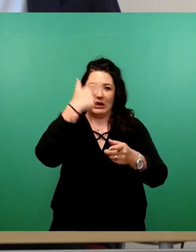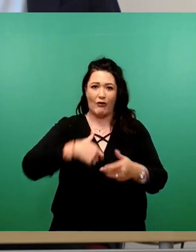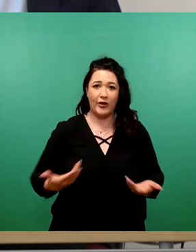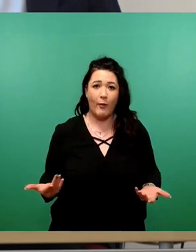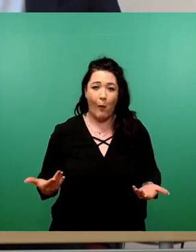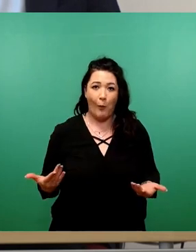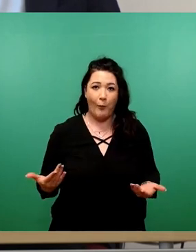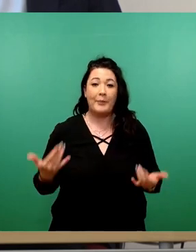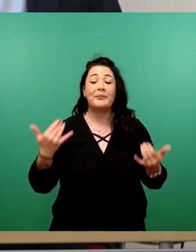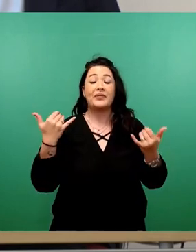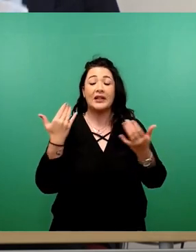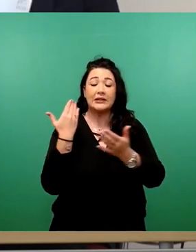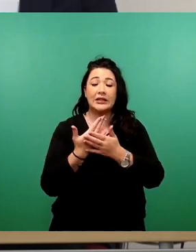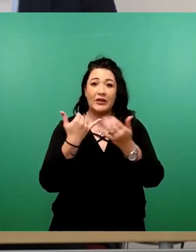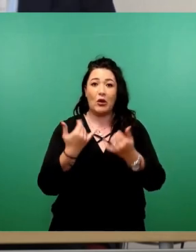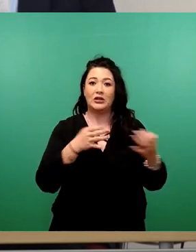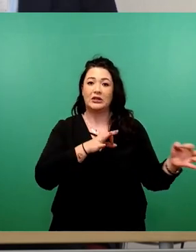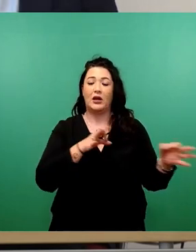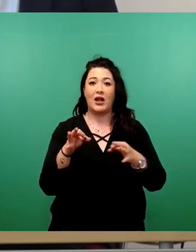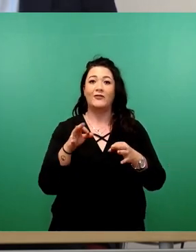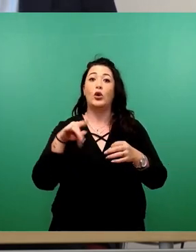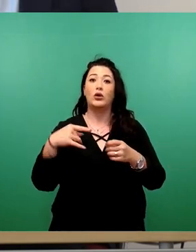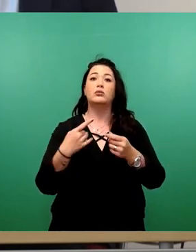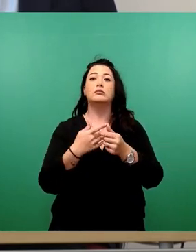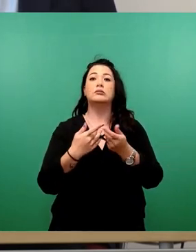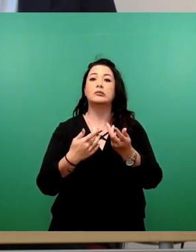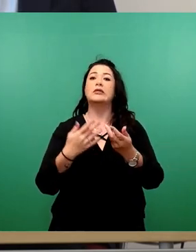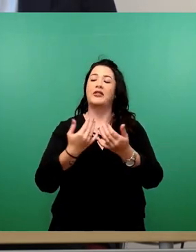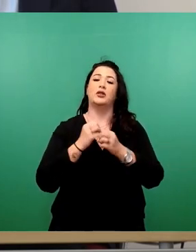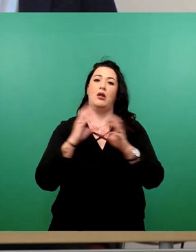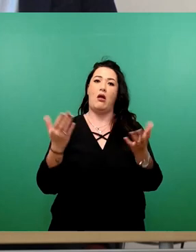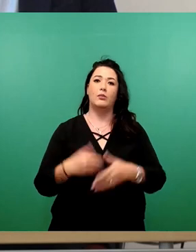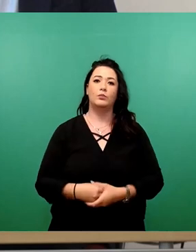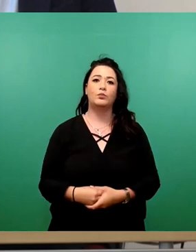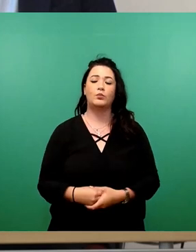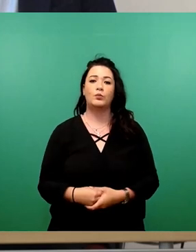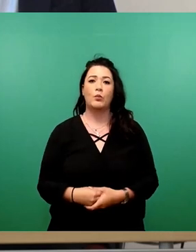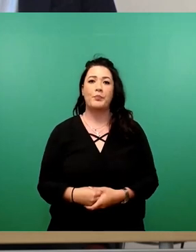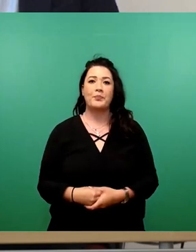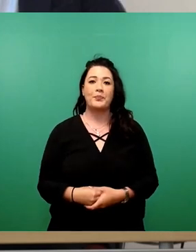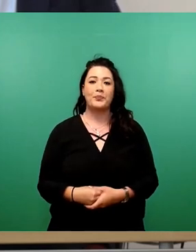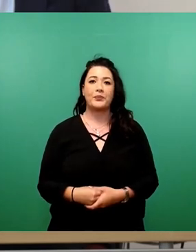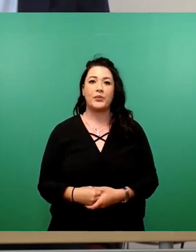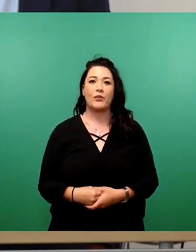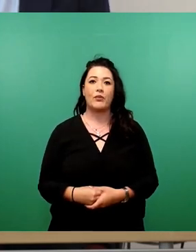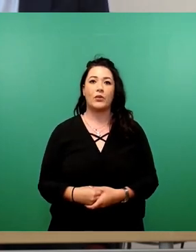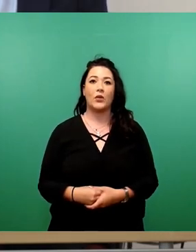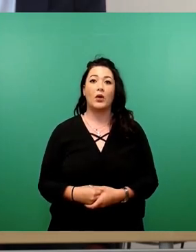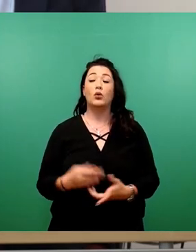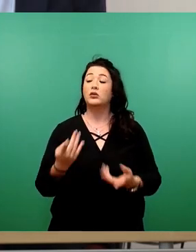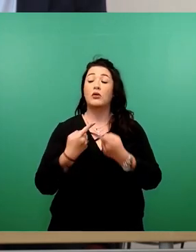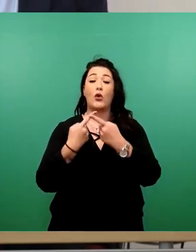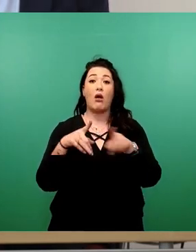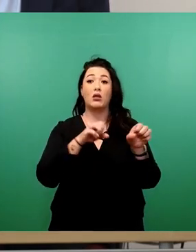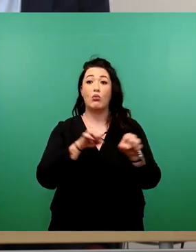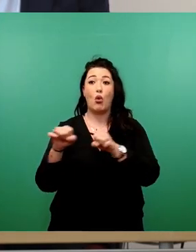der Vorschlag außerordentlich klar und hat und bietet auch gar keine Alternativen. Und das habe ich